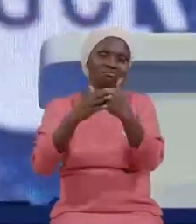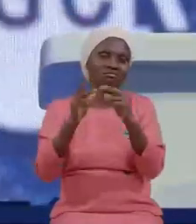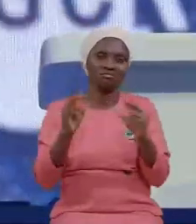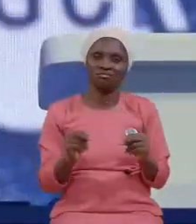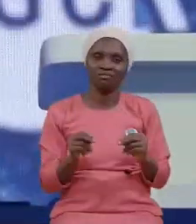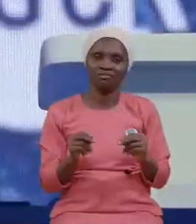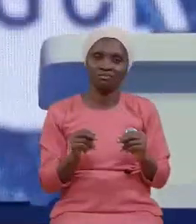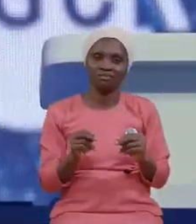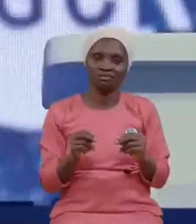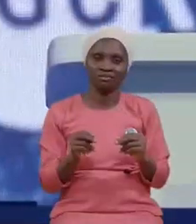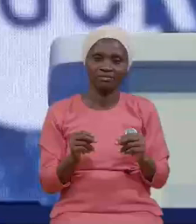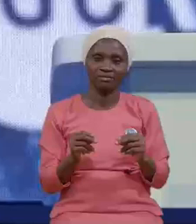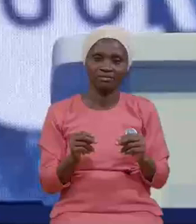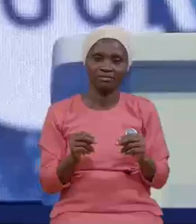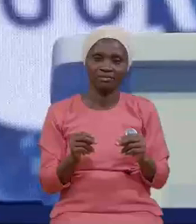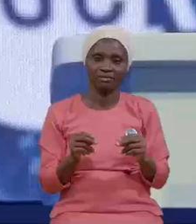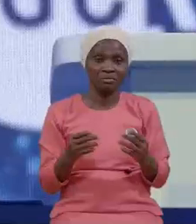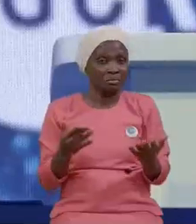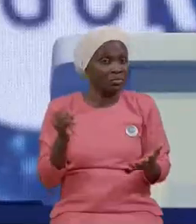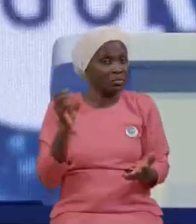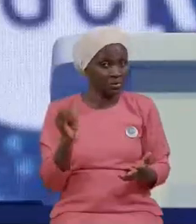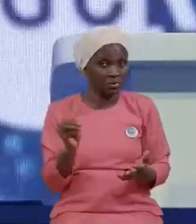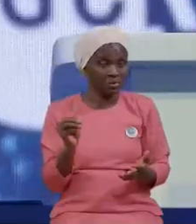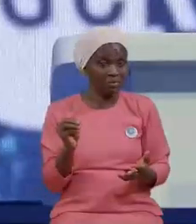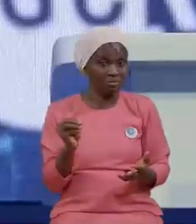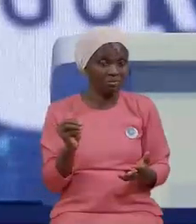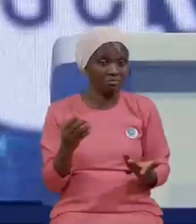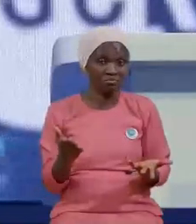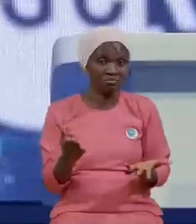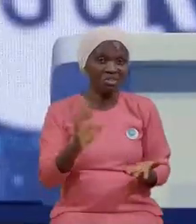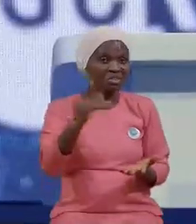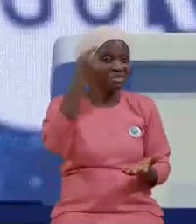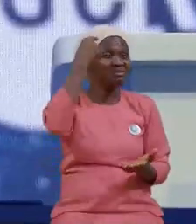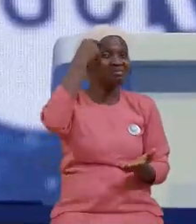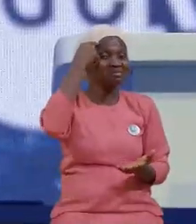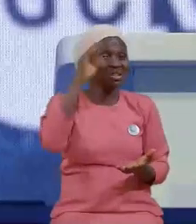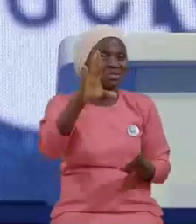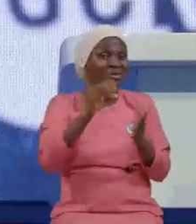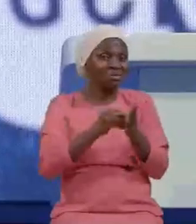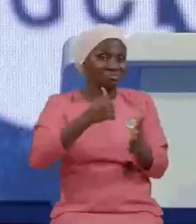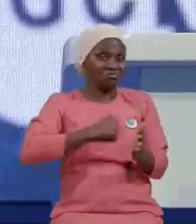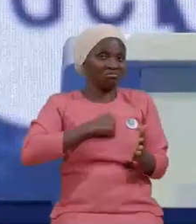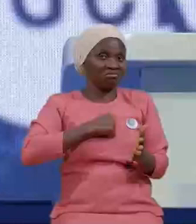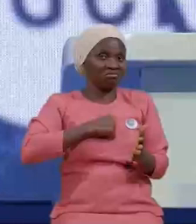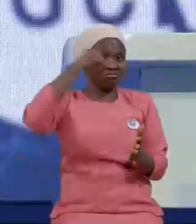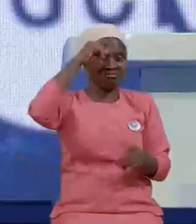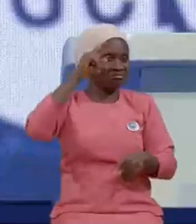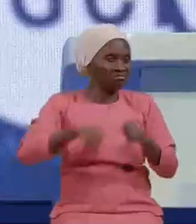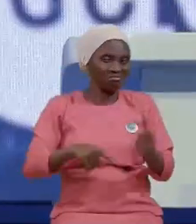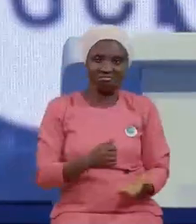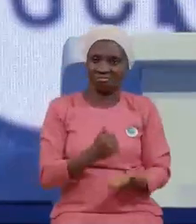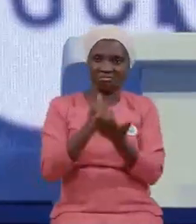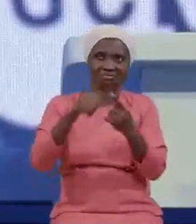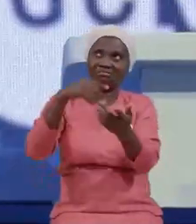Dieu au ciel. Alors la psychologie ne vous amène pas au ciel. La philosophie ne vous amène pas